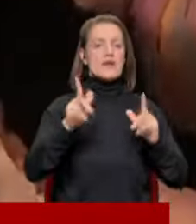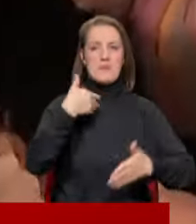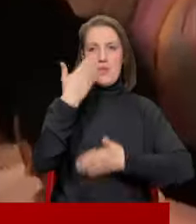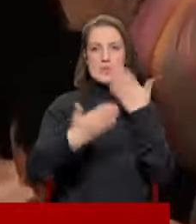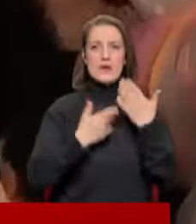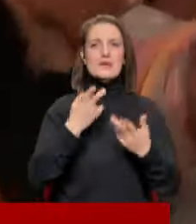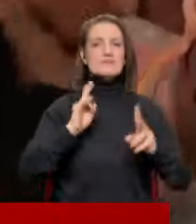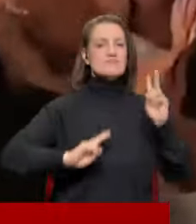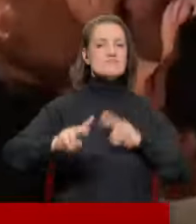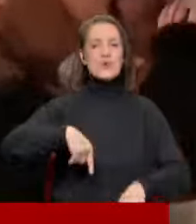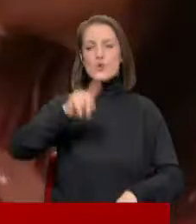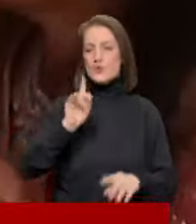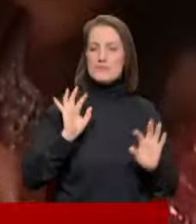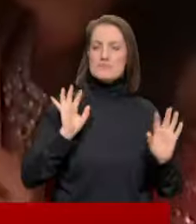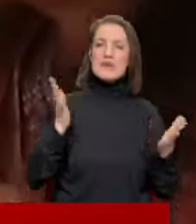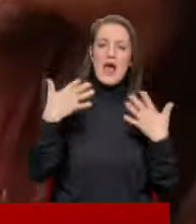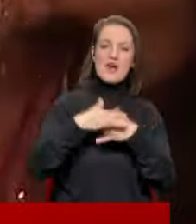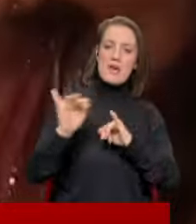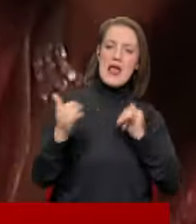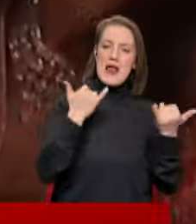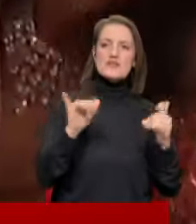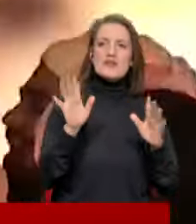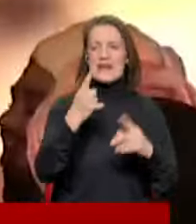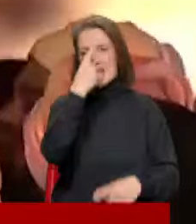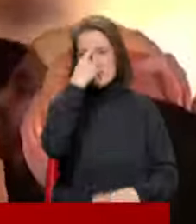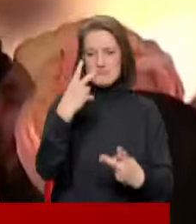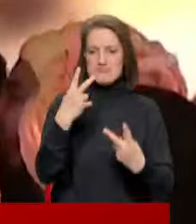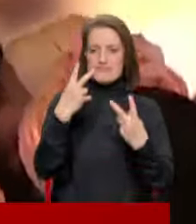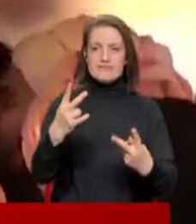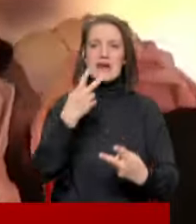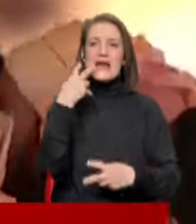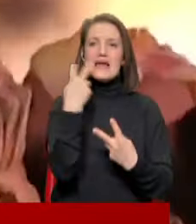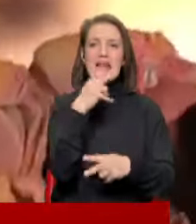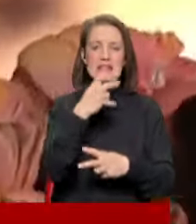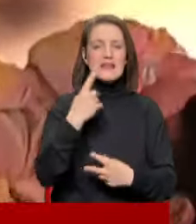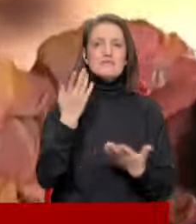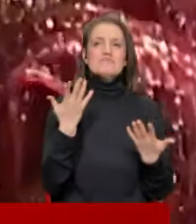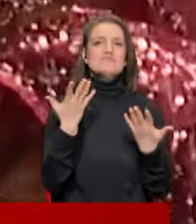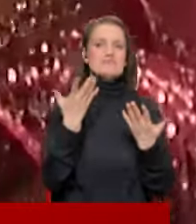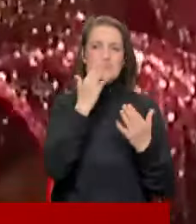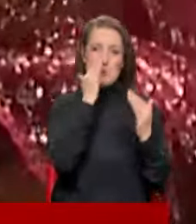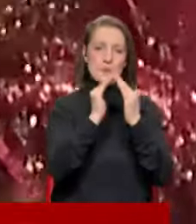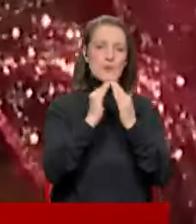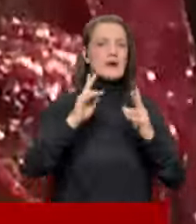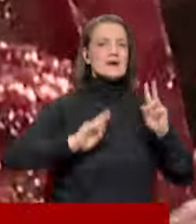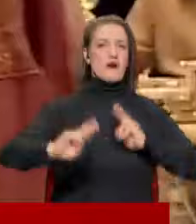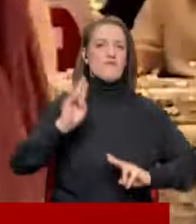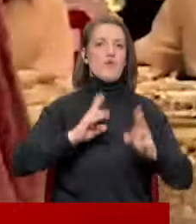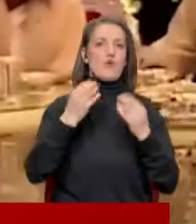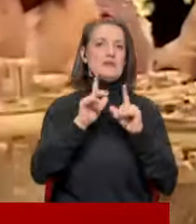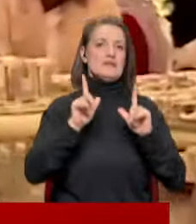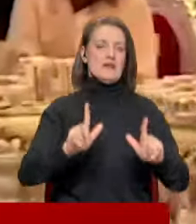günlük şık giysiler giyilmesi Akşam eğlencelerinde ise Hindistan'ın yerel renklerini ve çizgilerini yansıtan giysiler tercih